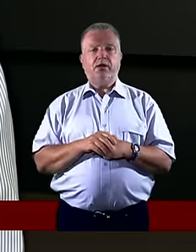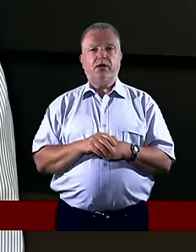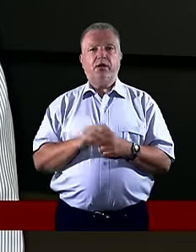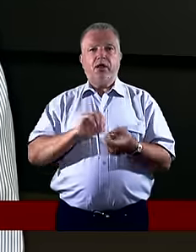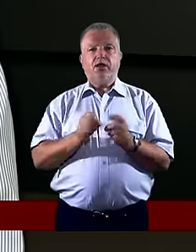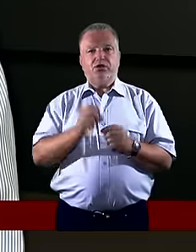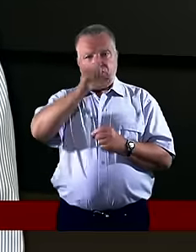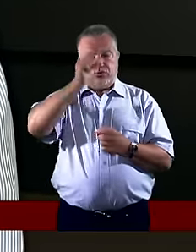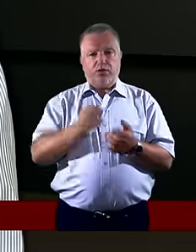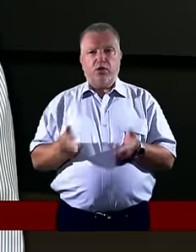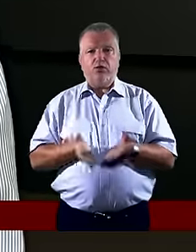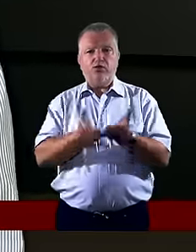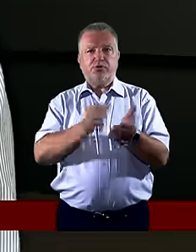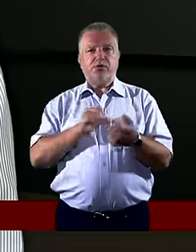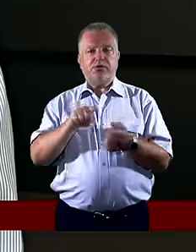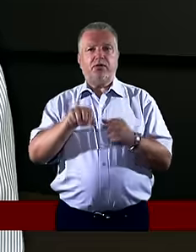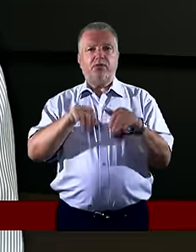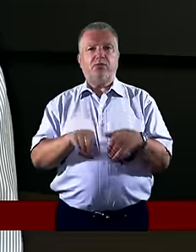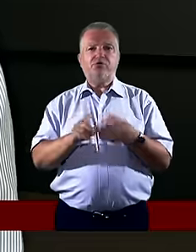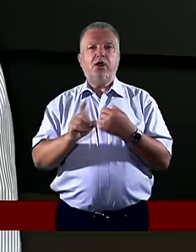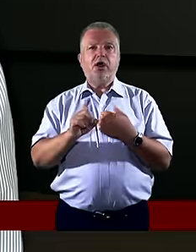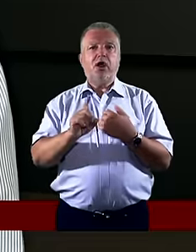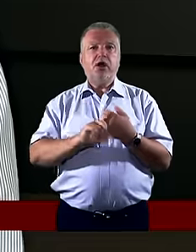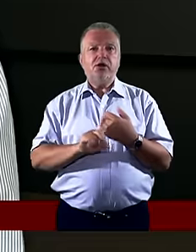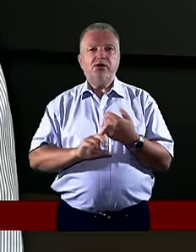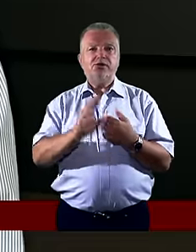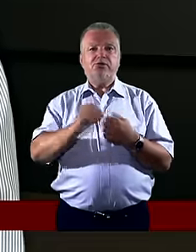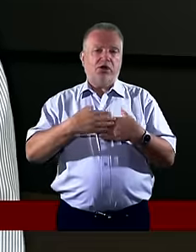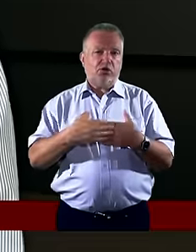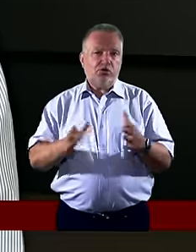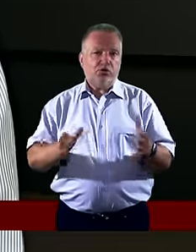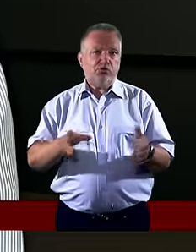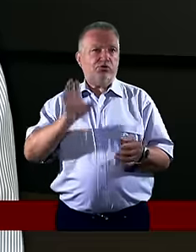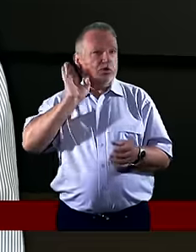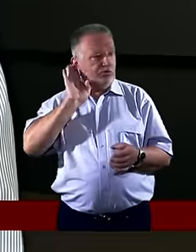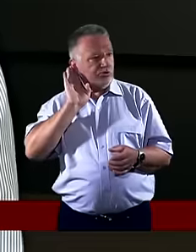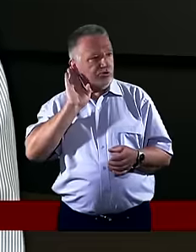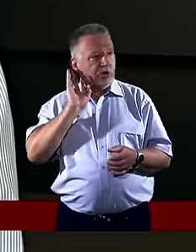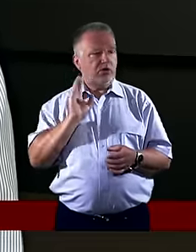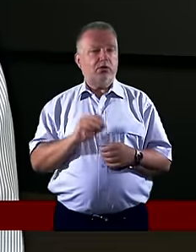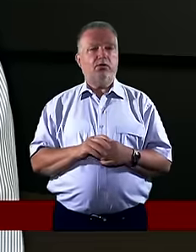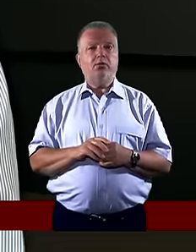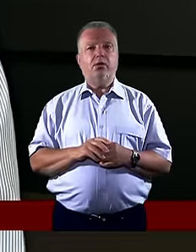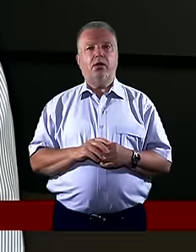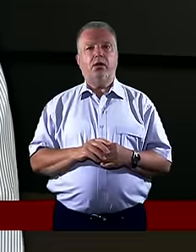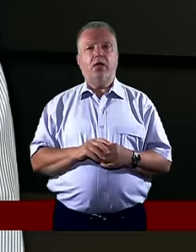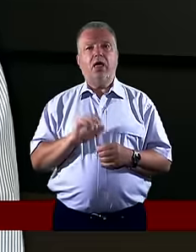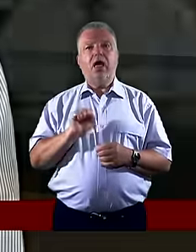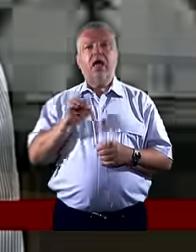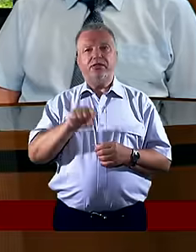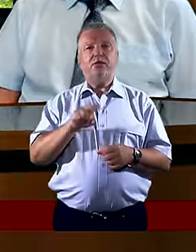obietnice. Kiedy człowiek poświęca się temu, może liczyć na to, że otworzą mu, że go wysłuchają, że to